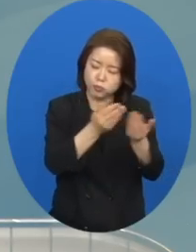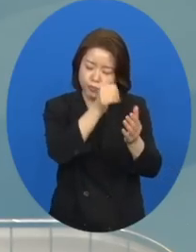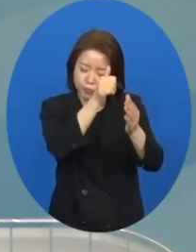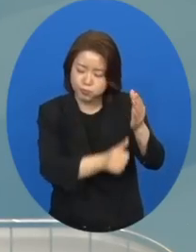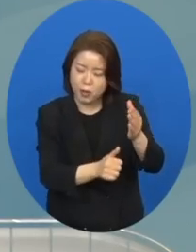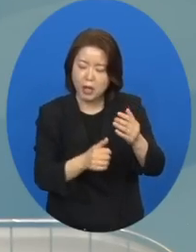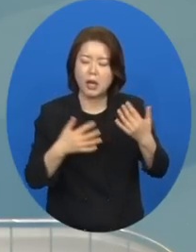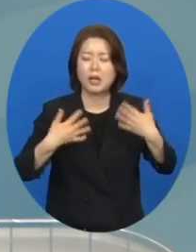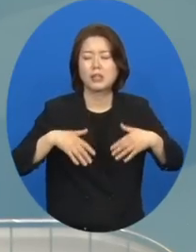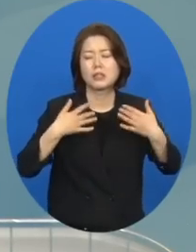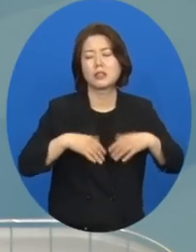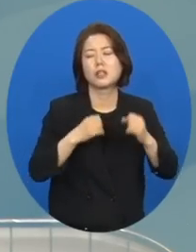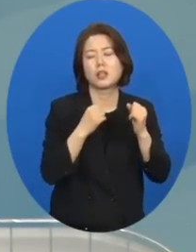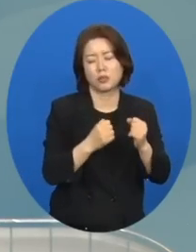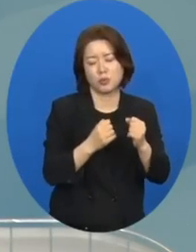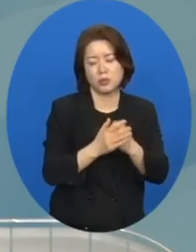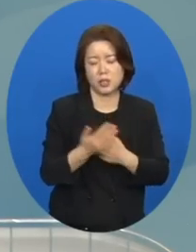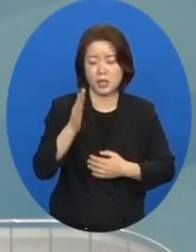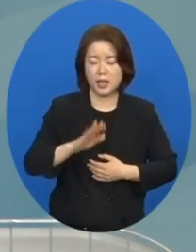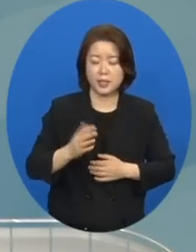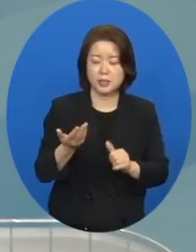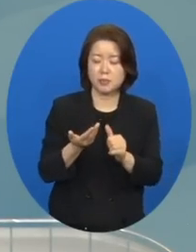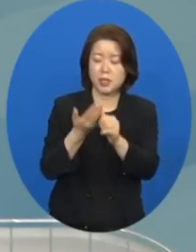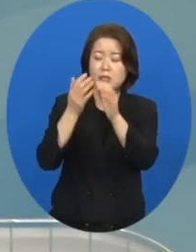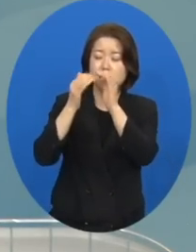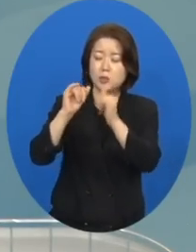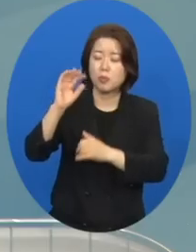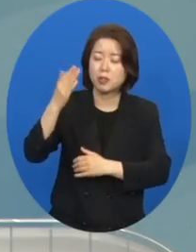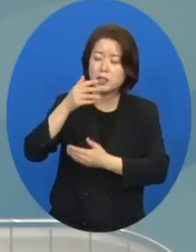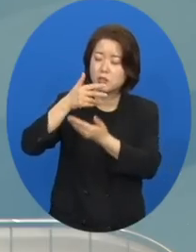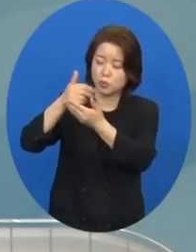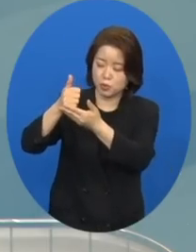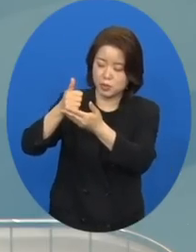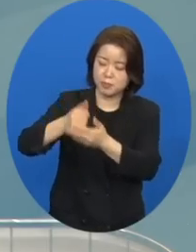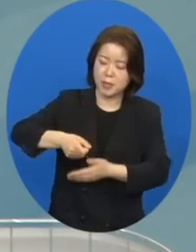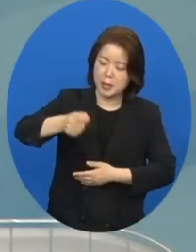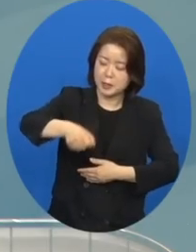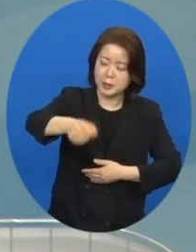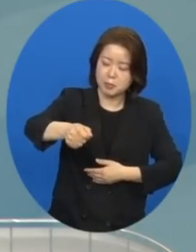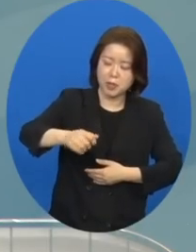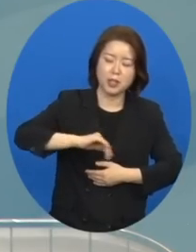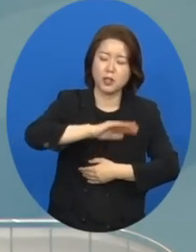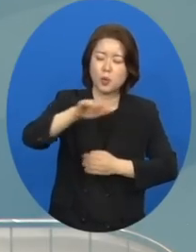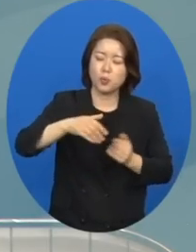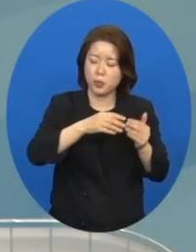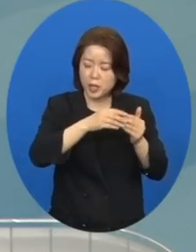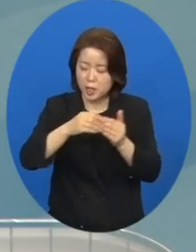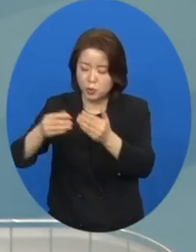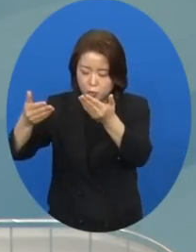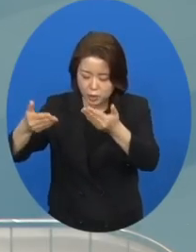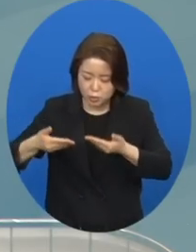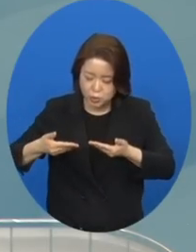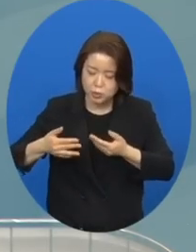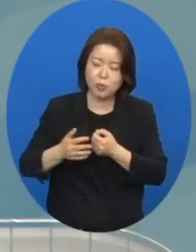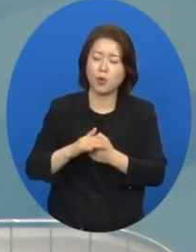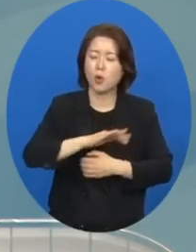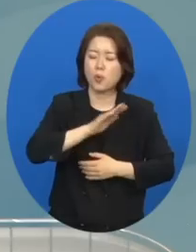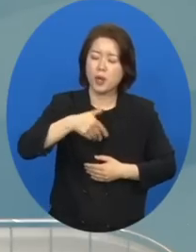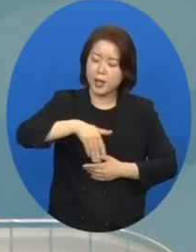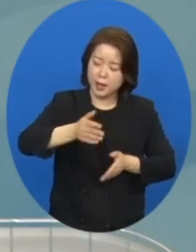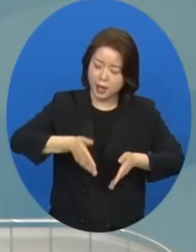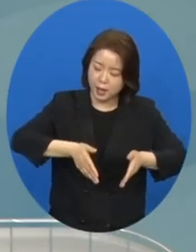존재들입니다 그러나 선화 목적의 전 주님께서 지팡이와 막대기로 우리를 인도해 주시고 우리의 갈